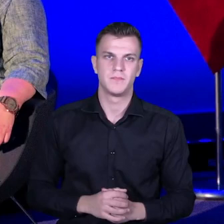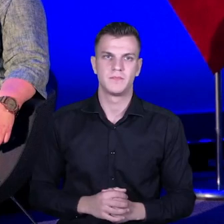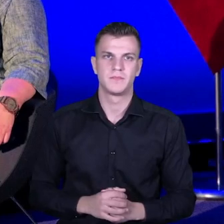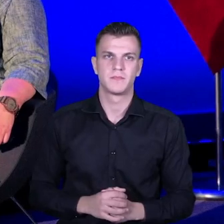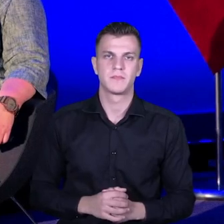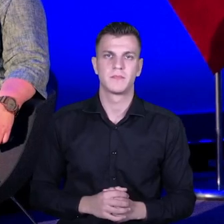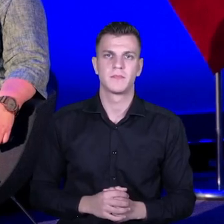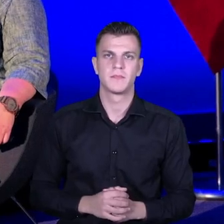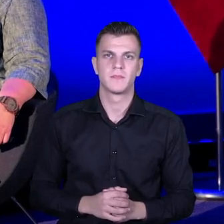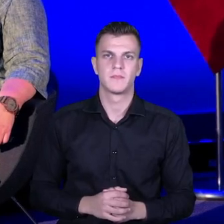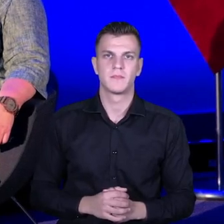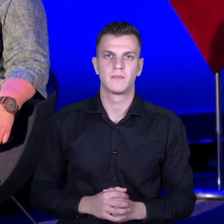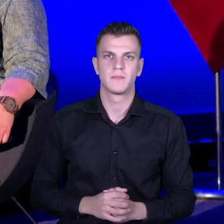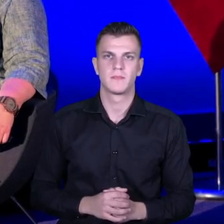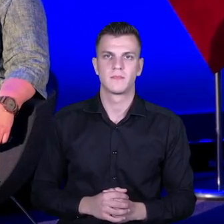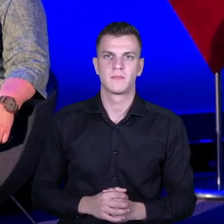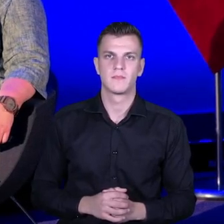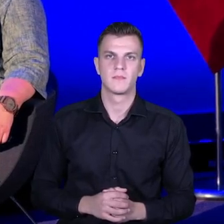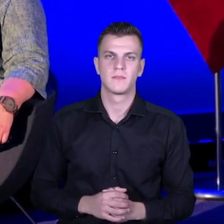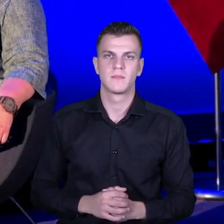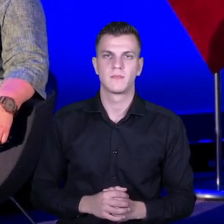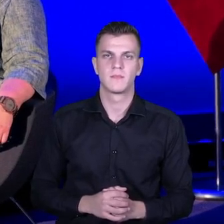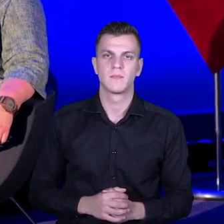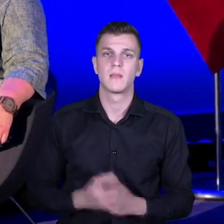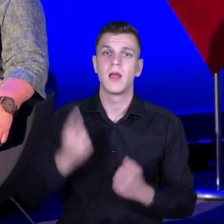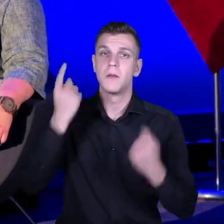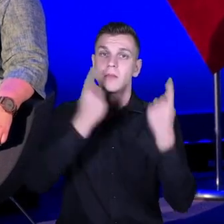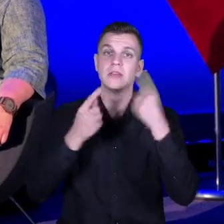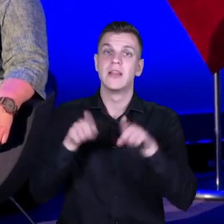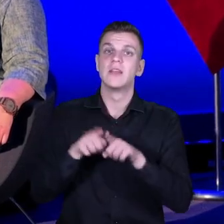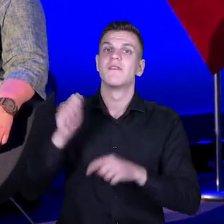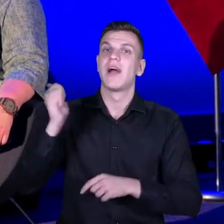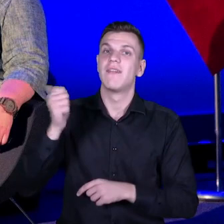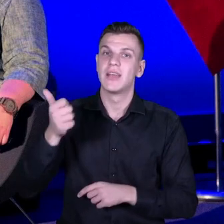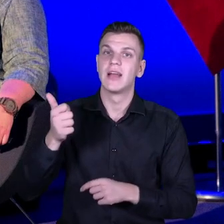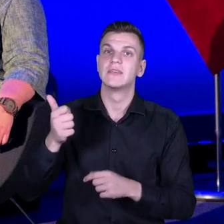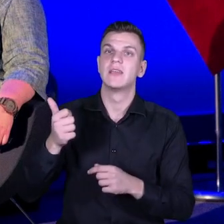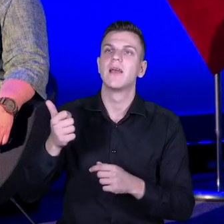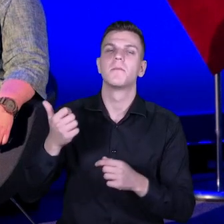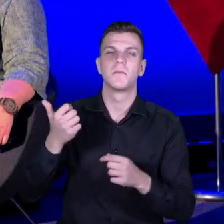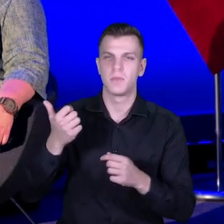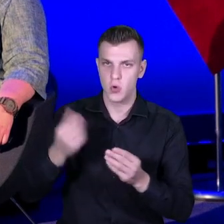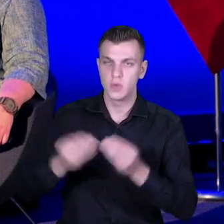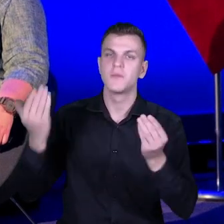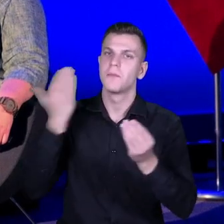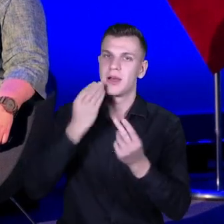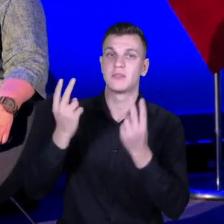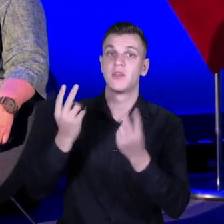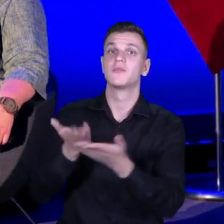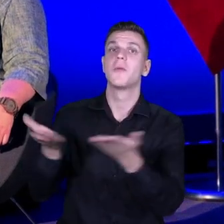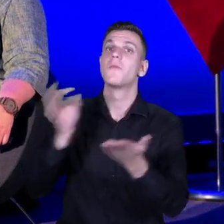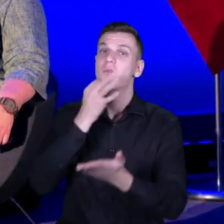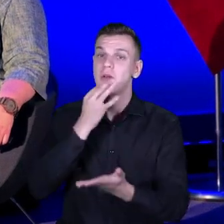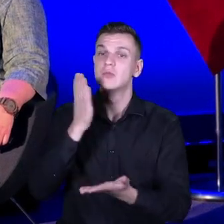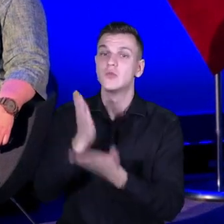bardzo dużą wagę też tej kompetencji, w jaki sposób można to kształtować i też wśród młodych ludzi od